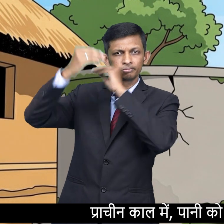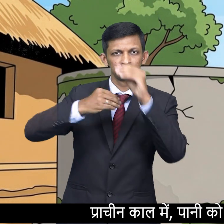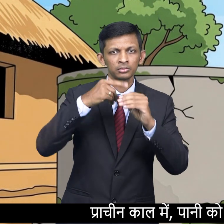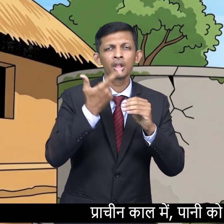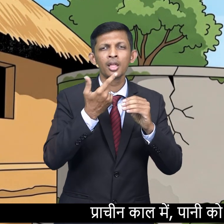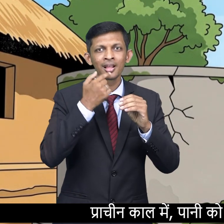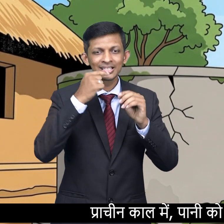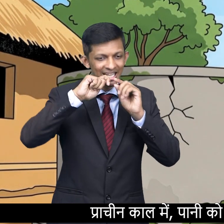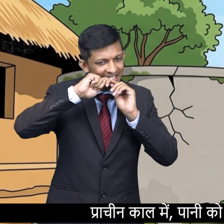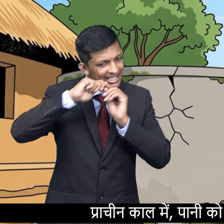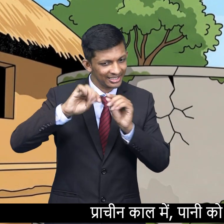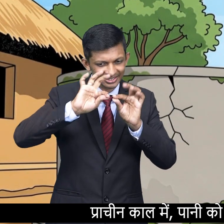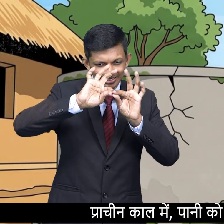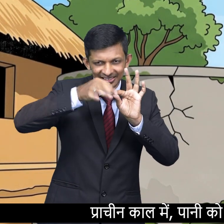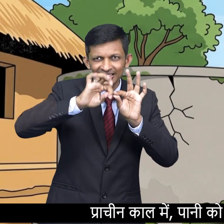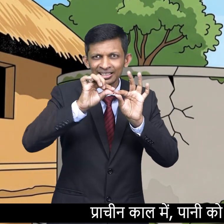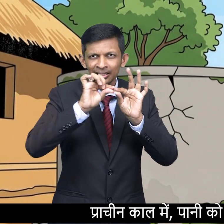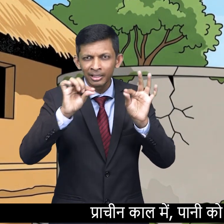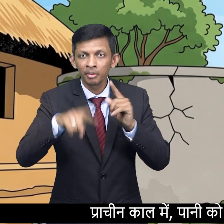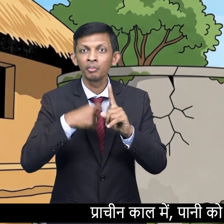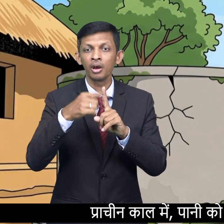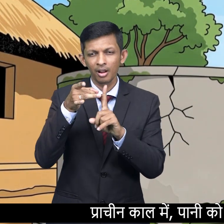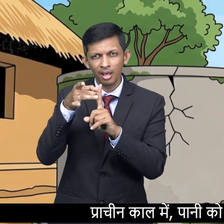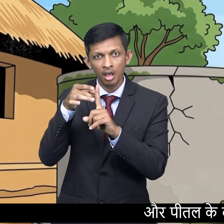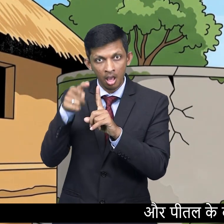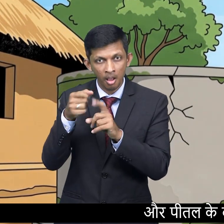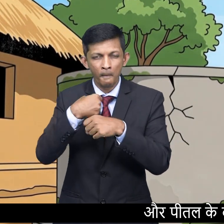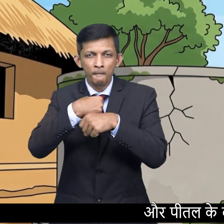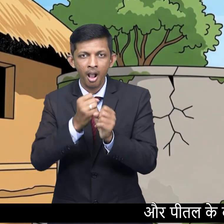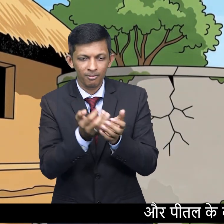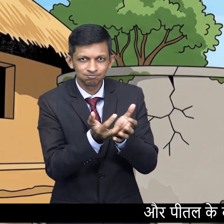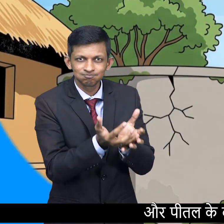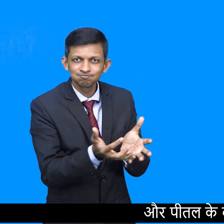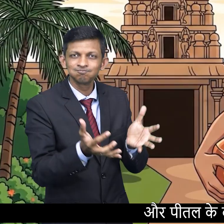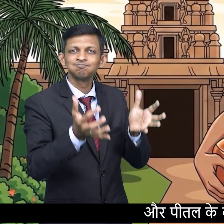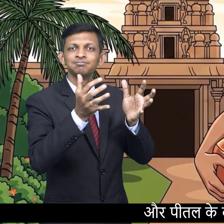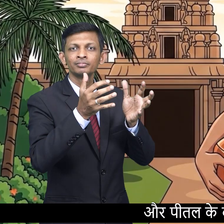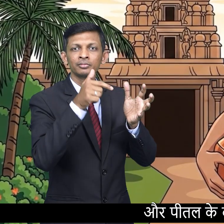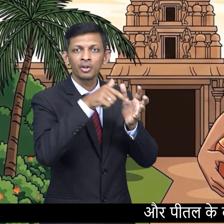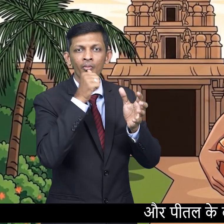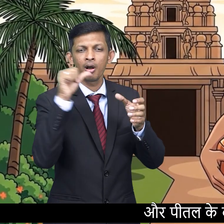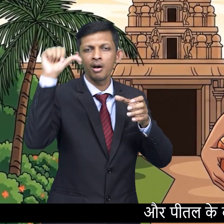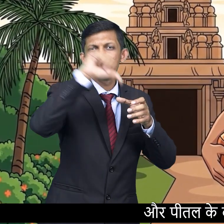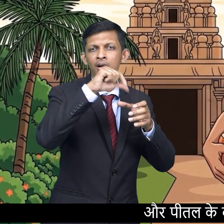पानी को स्टोर करने और अनुष्ठान करने के लिए तांबे और पीतल के बर्तनों का उपयोग किया जाता था।